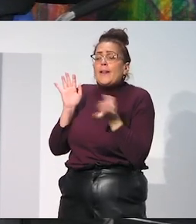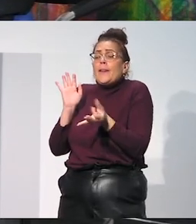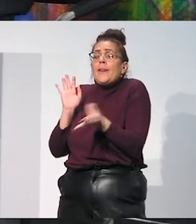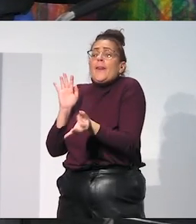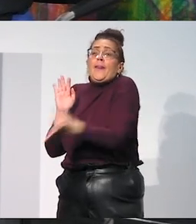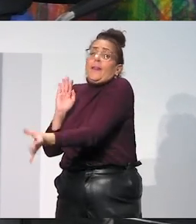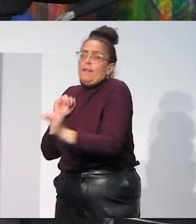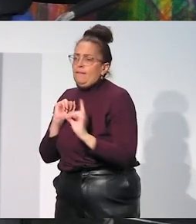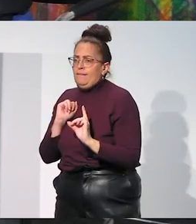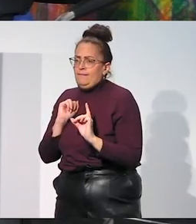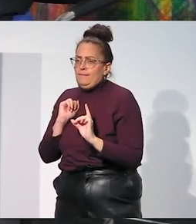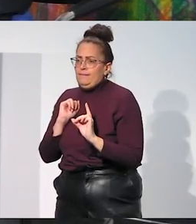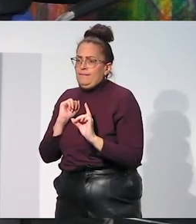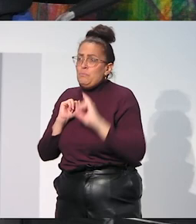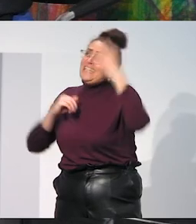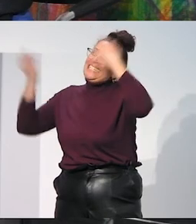fait,